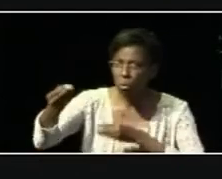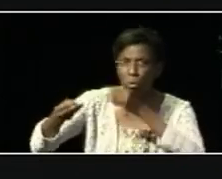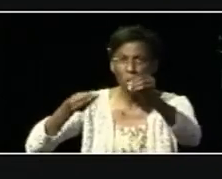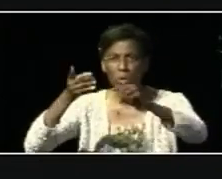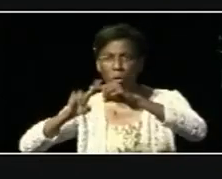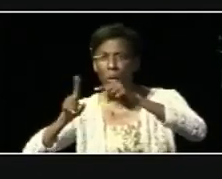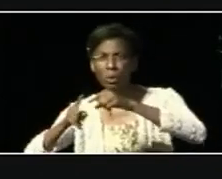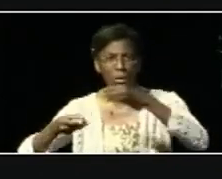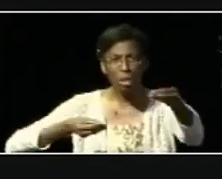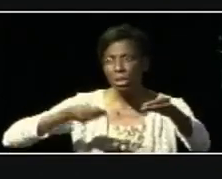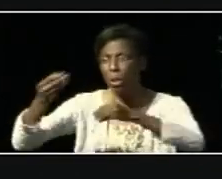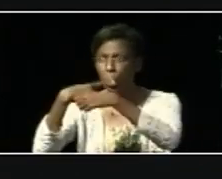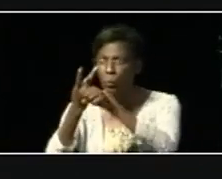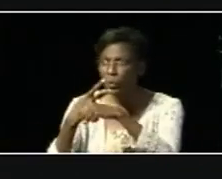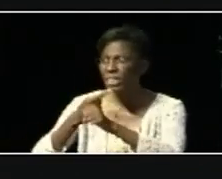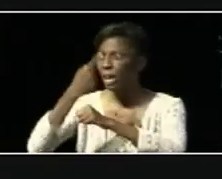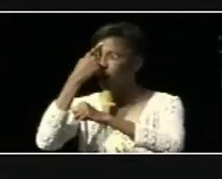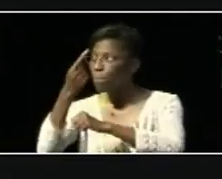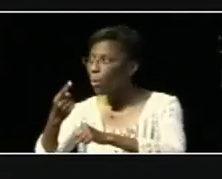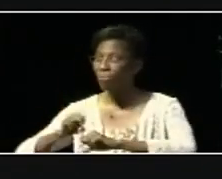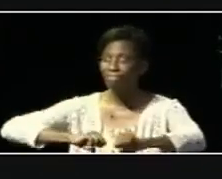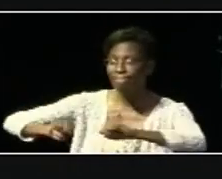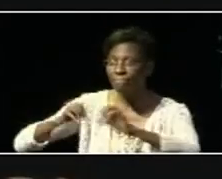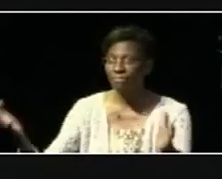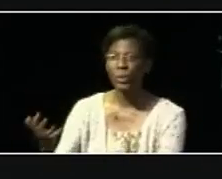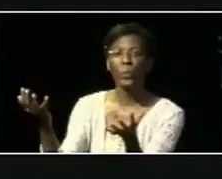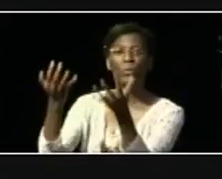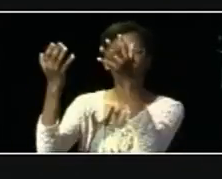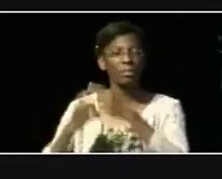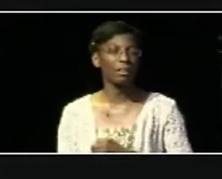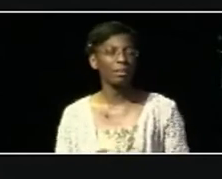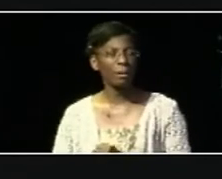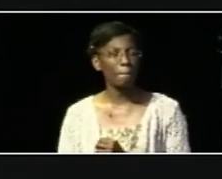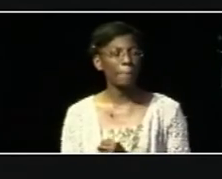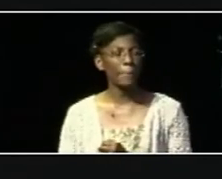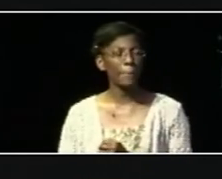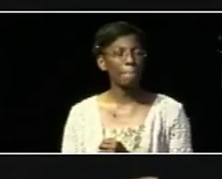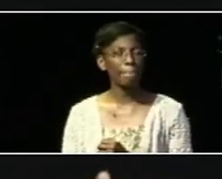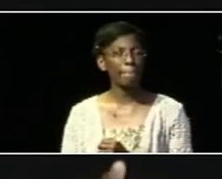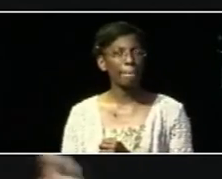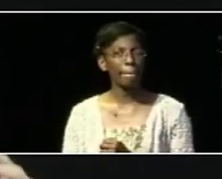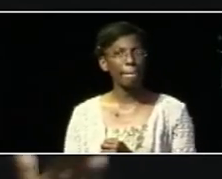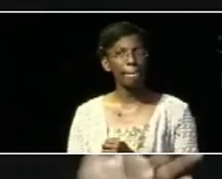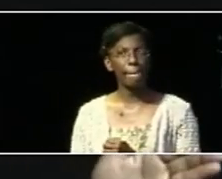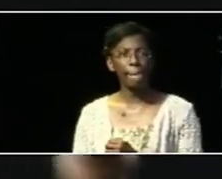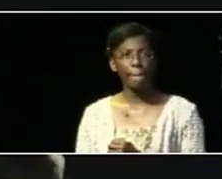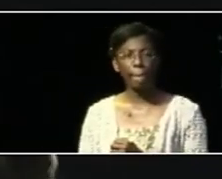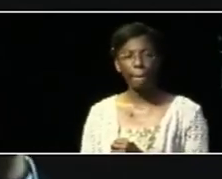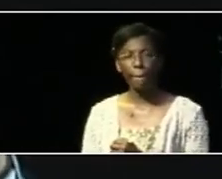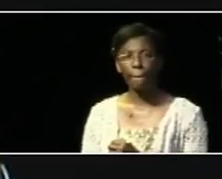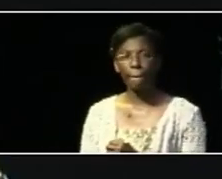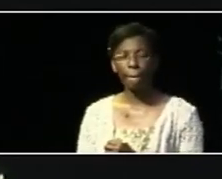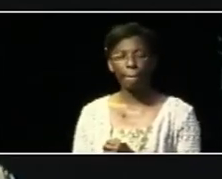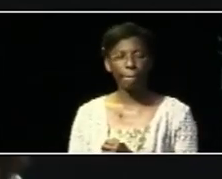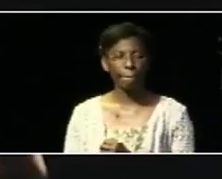des ressources pour développer cette dynamique. You can find that those resources at, in English, reformation